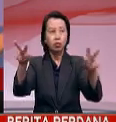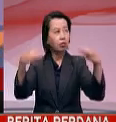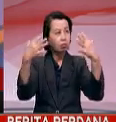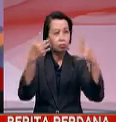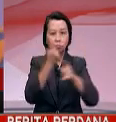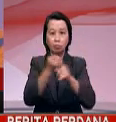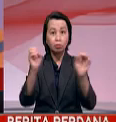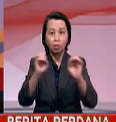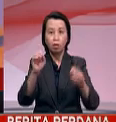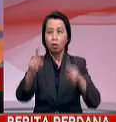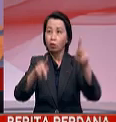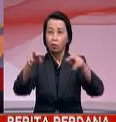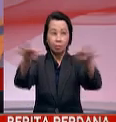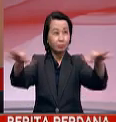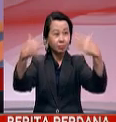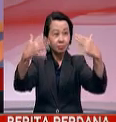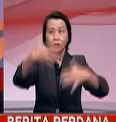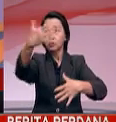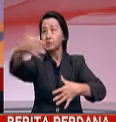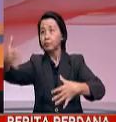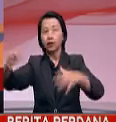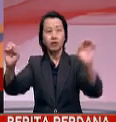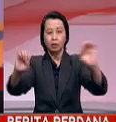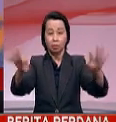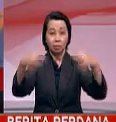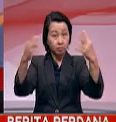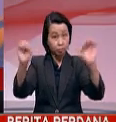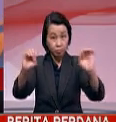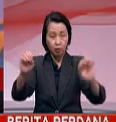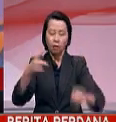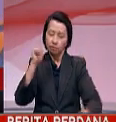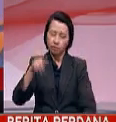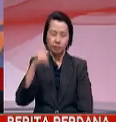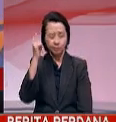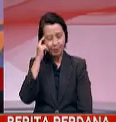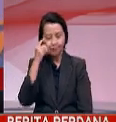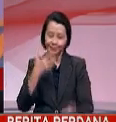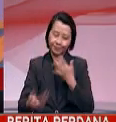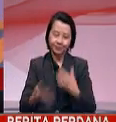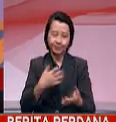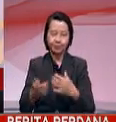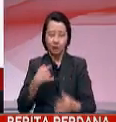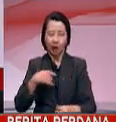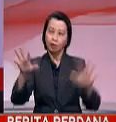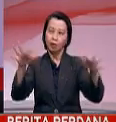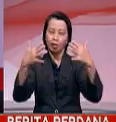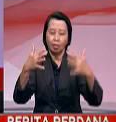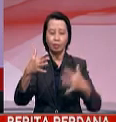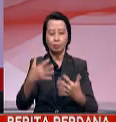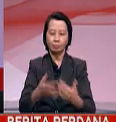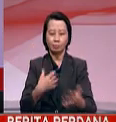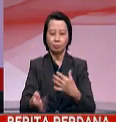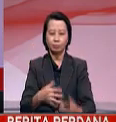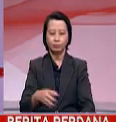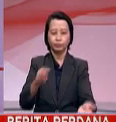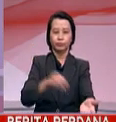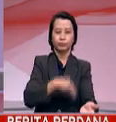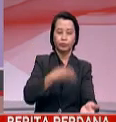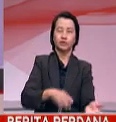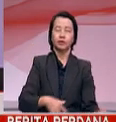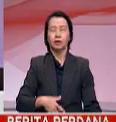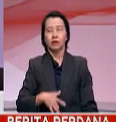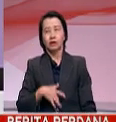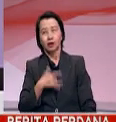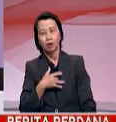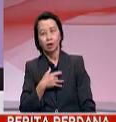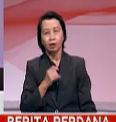pun tak ada penonton di depan kita dan kita perlu menganggap ada penonton. Kita sebagai pemuzik pun kita dah biasa dah.